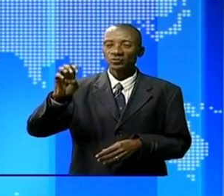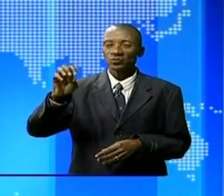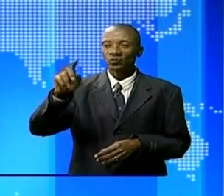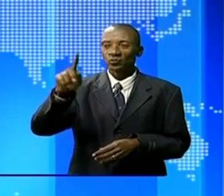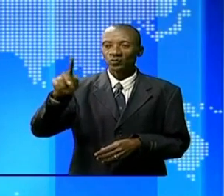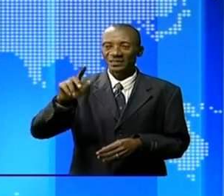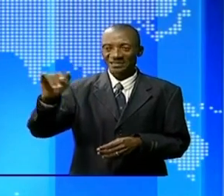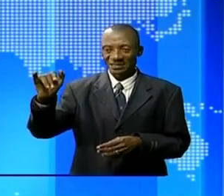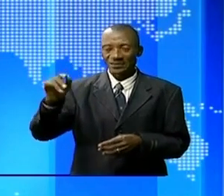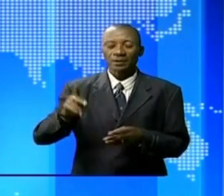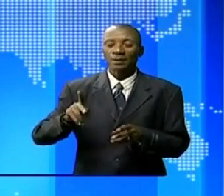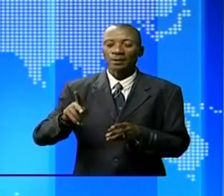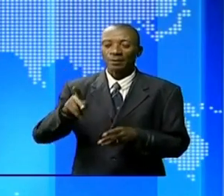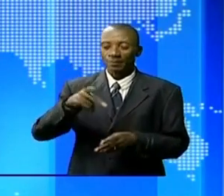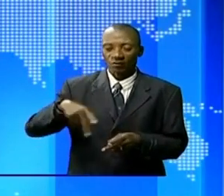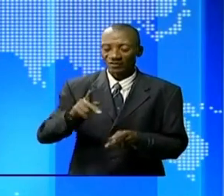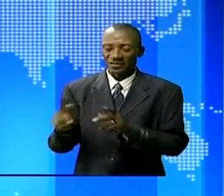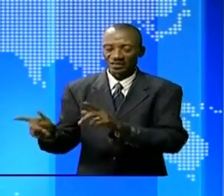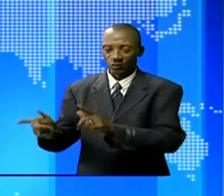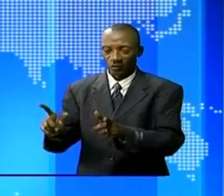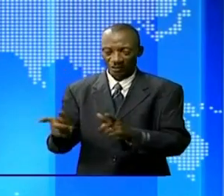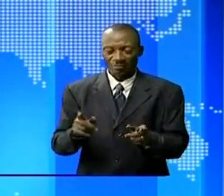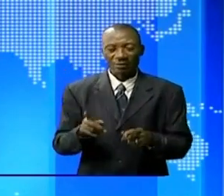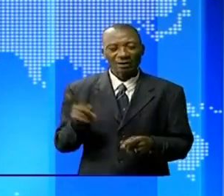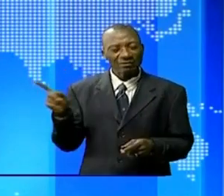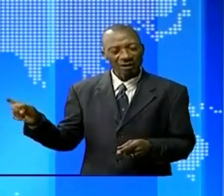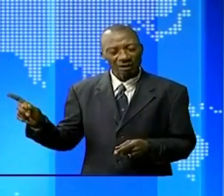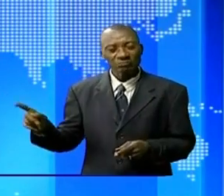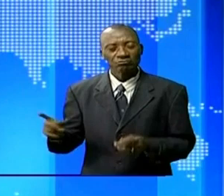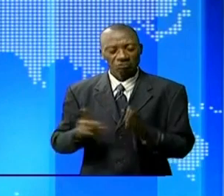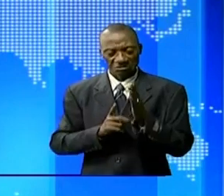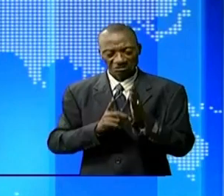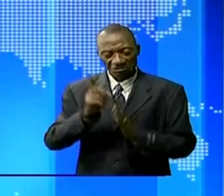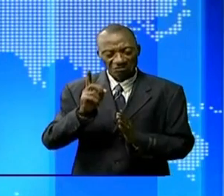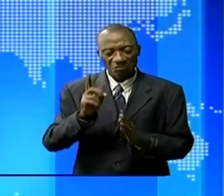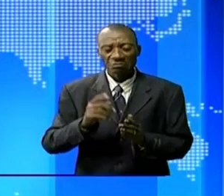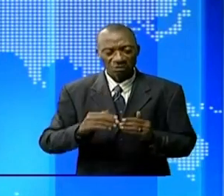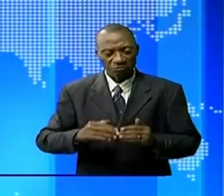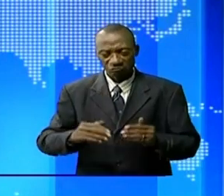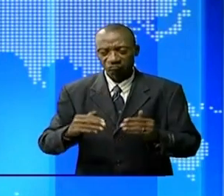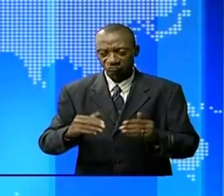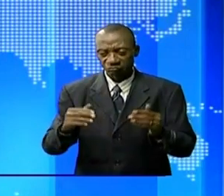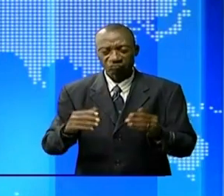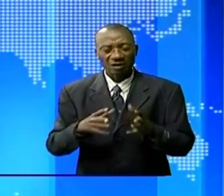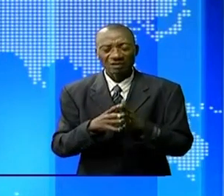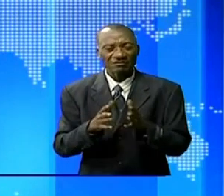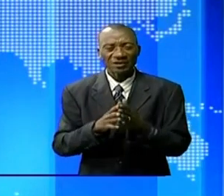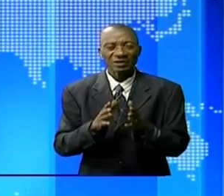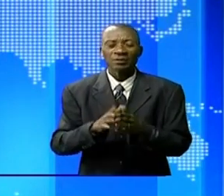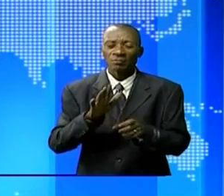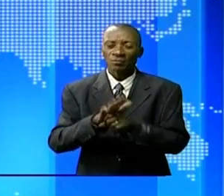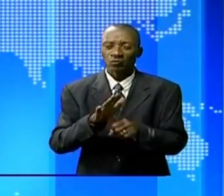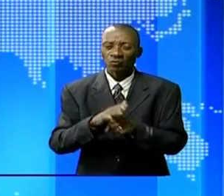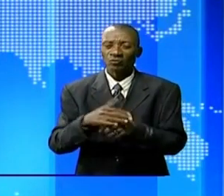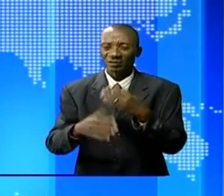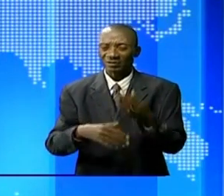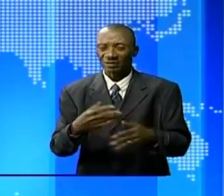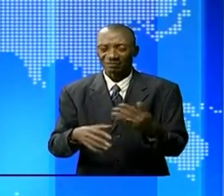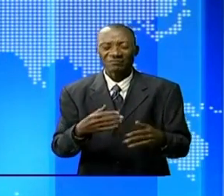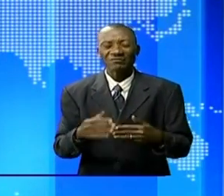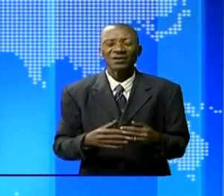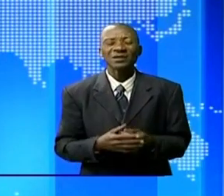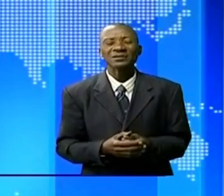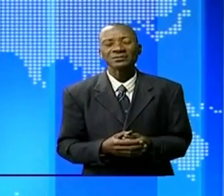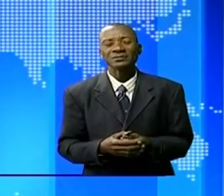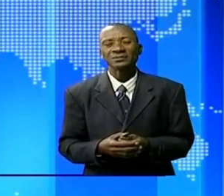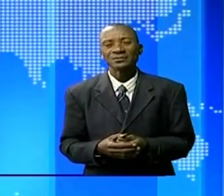déjà en marche et a même largement évolué au regard de réalisation de la gouverneur par intérim fifi massocca au cours